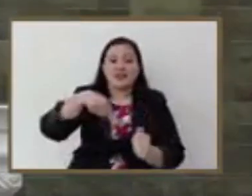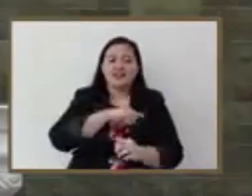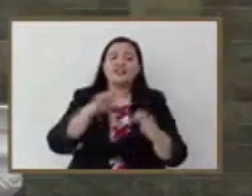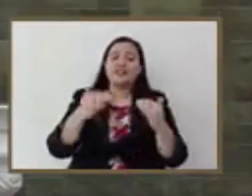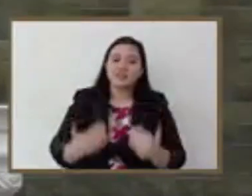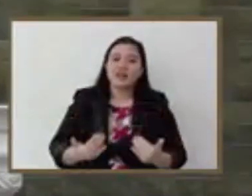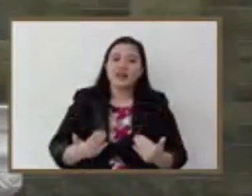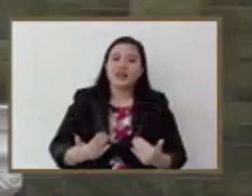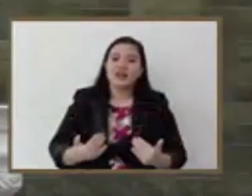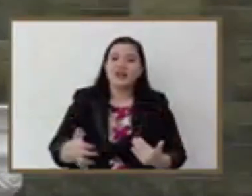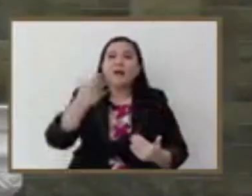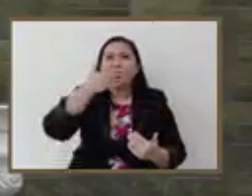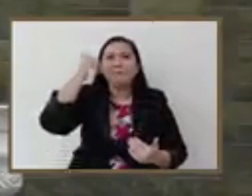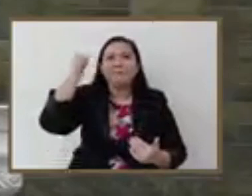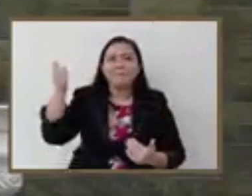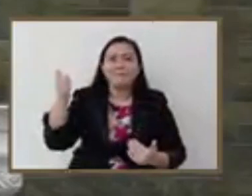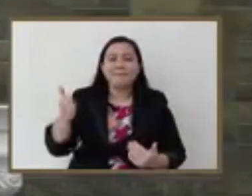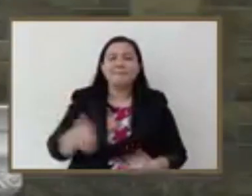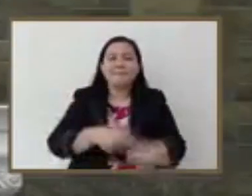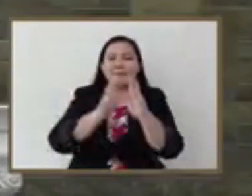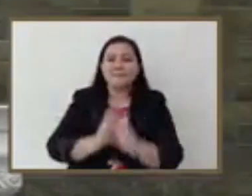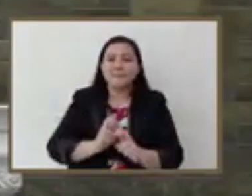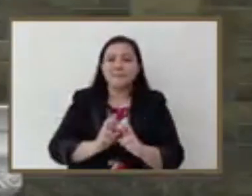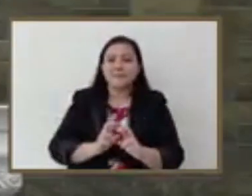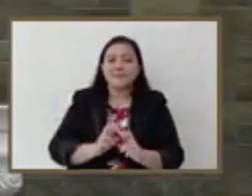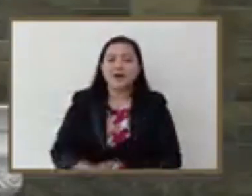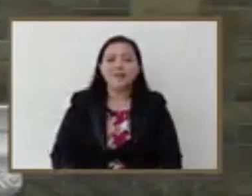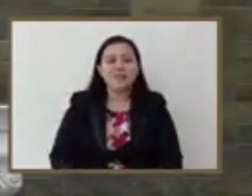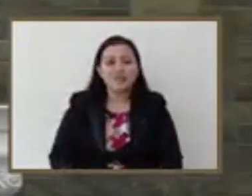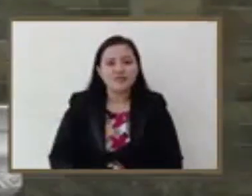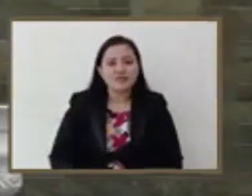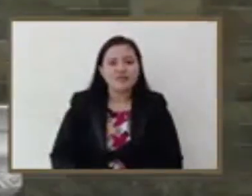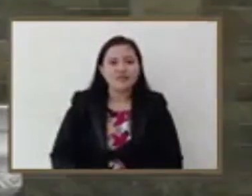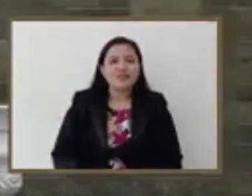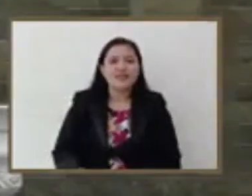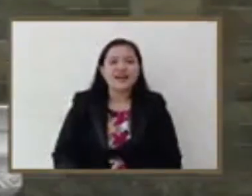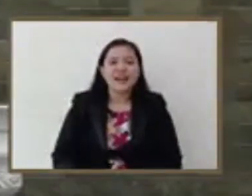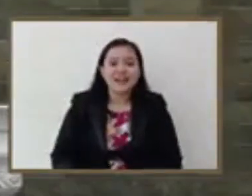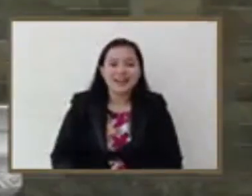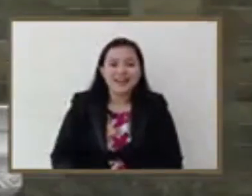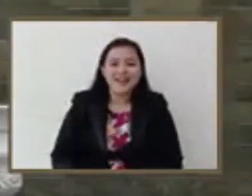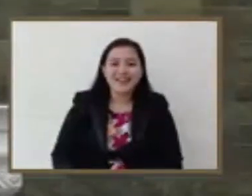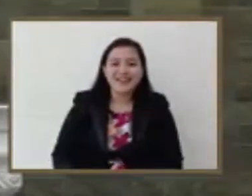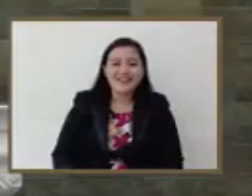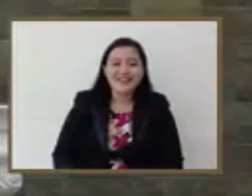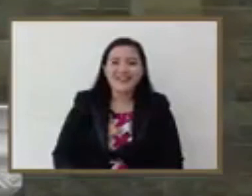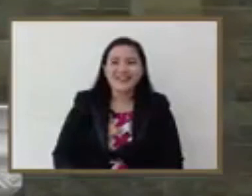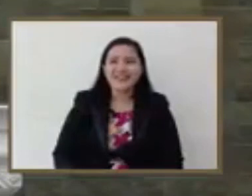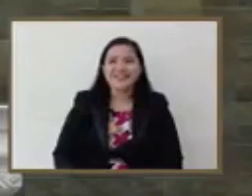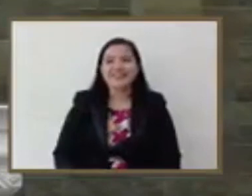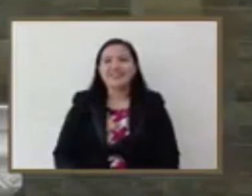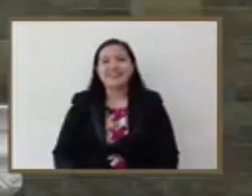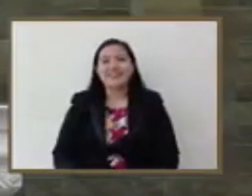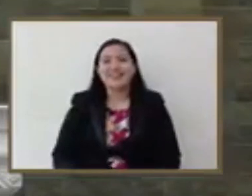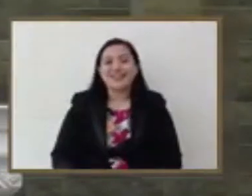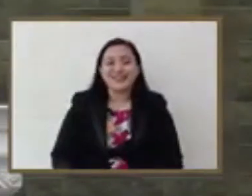You understand that? Hindi maganda ho yun. Hindi maganda. Dapat magkaugma, mga kapatid, ang ating